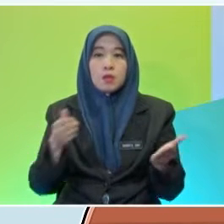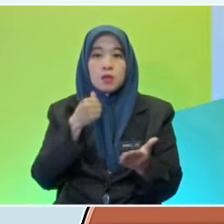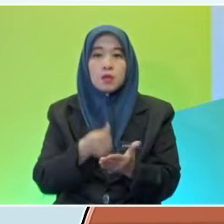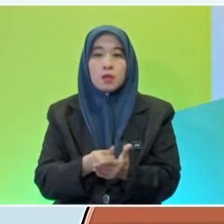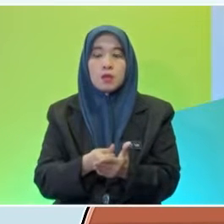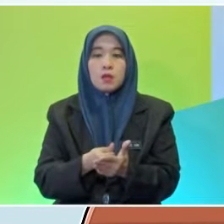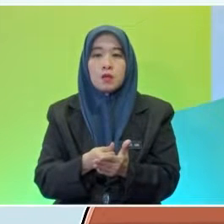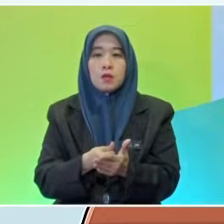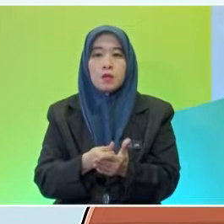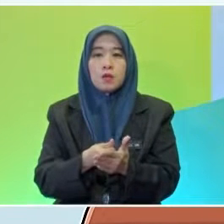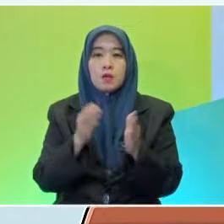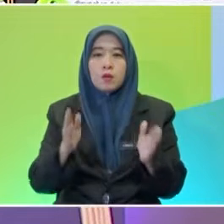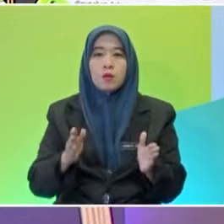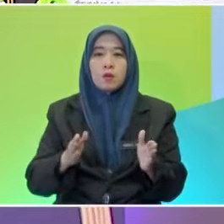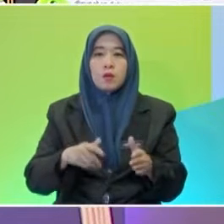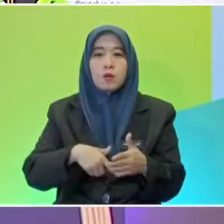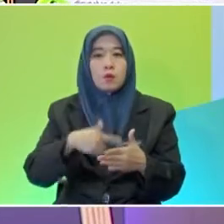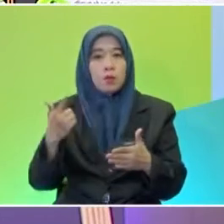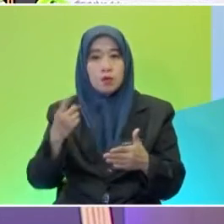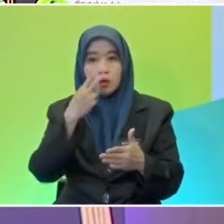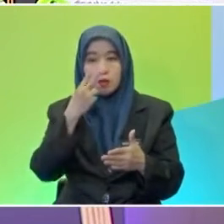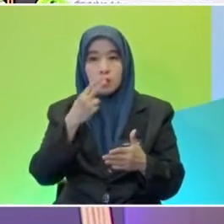hasil-hasil karyawan negara